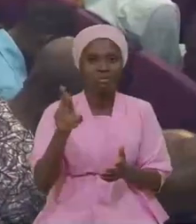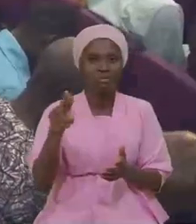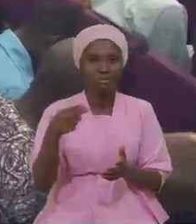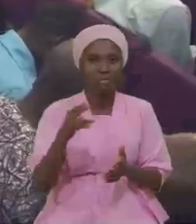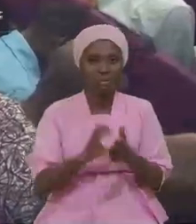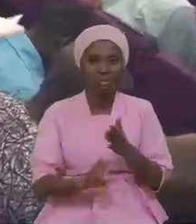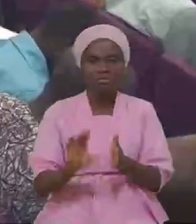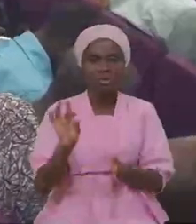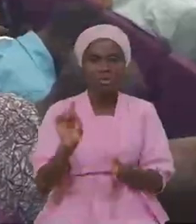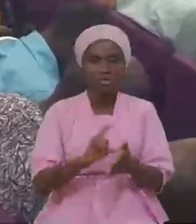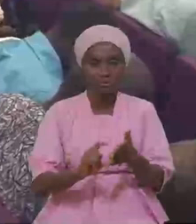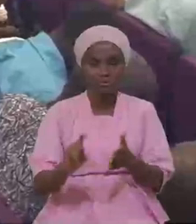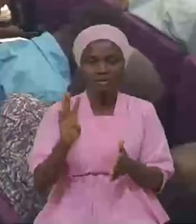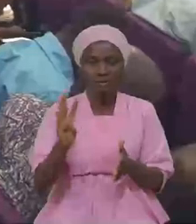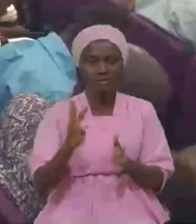Verset